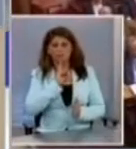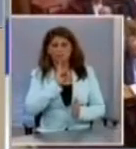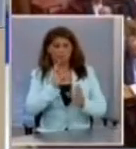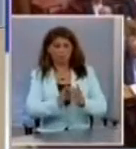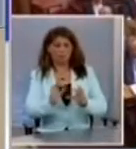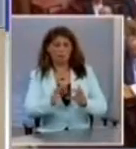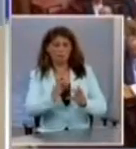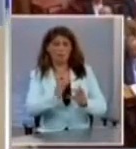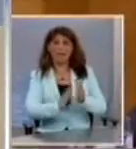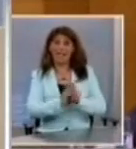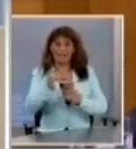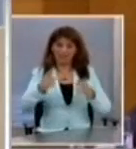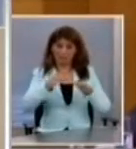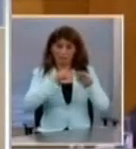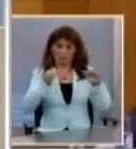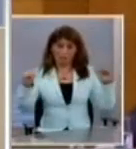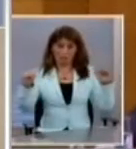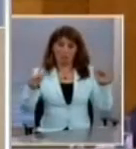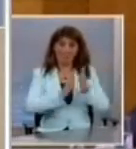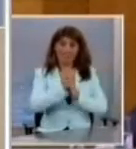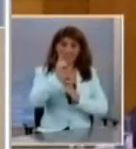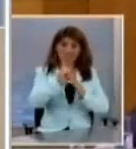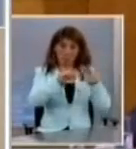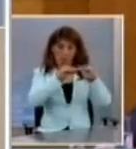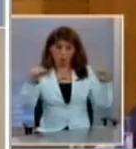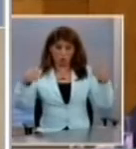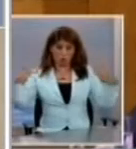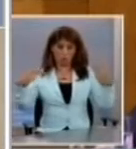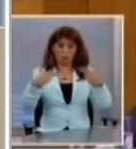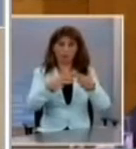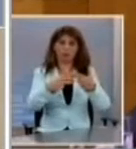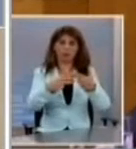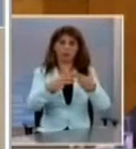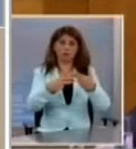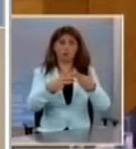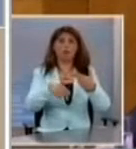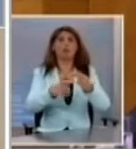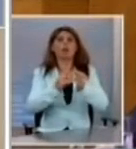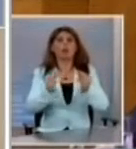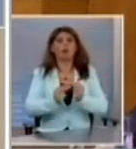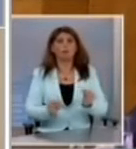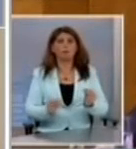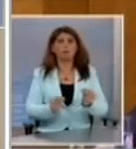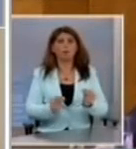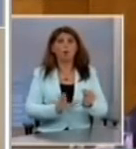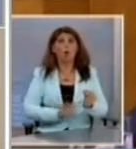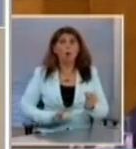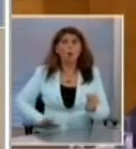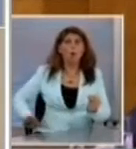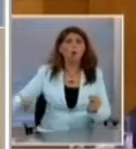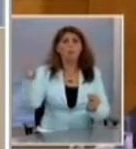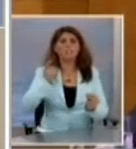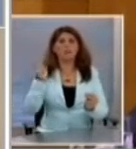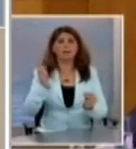και δυστυχώς ακολούθησε η πόλωση. Βεβαίως πιστεύω ότι όλα τα πολιτικά κόμματα έπρεπε να είχαν συμβάλει στο διάλογο αυτό. Δεν αφορά μόνο ένα κόμμα.